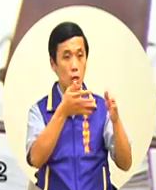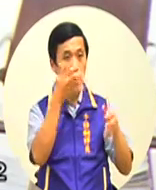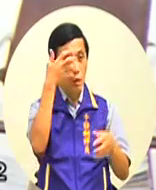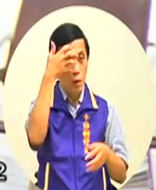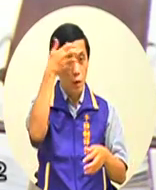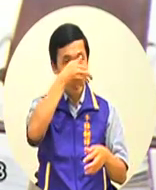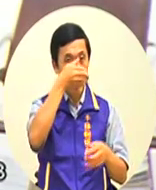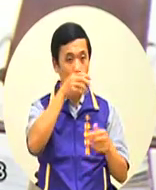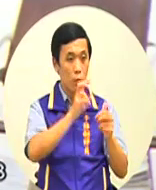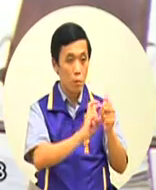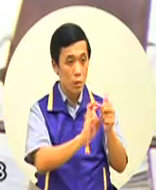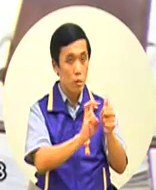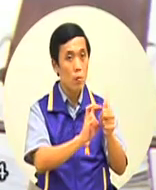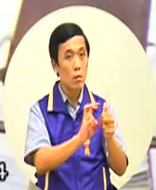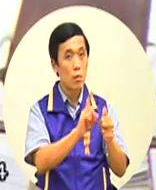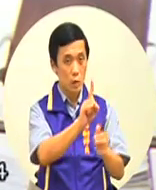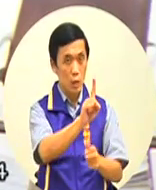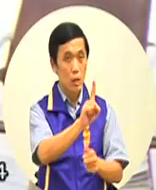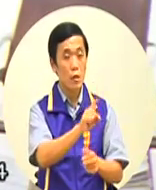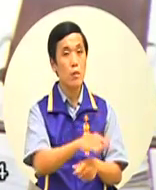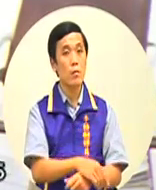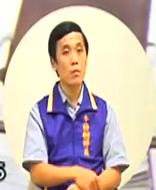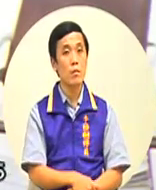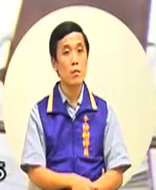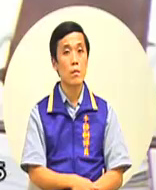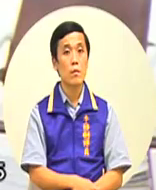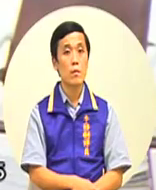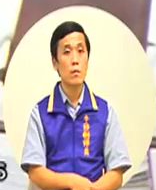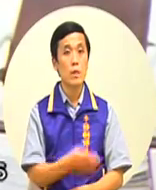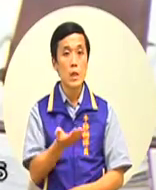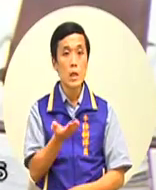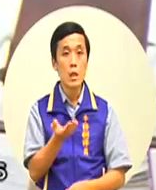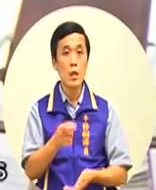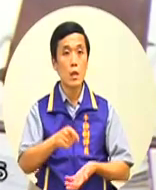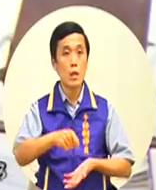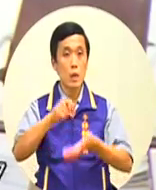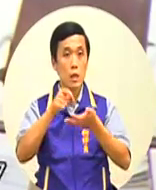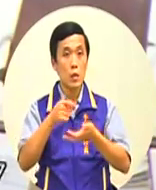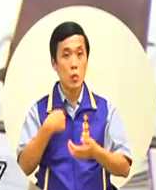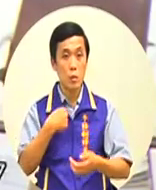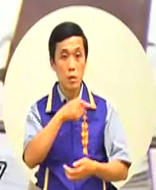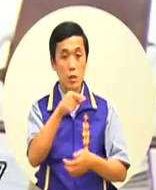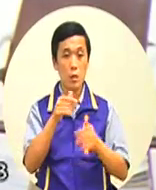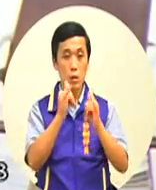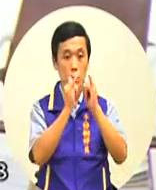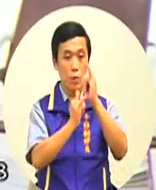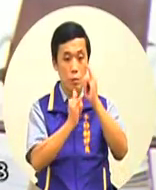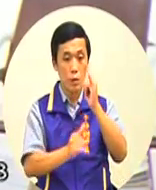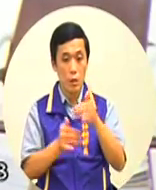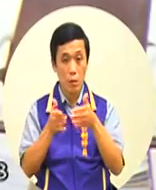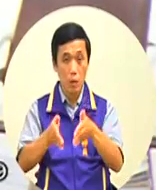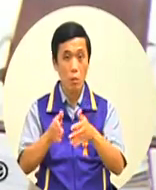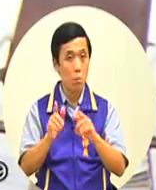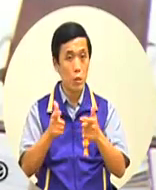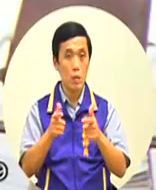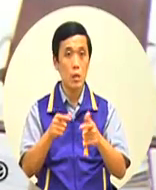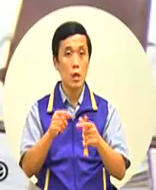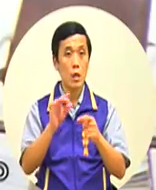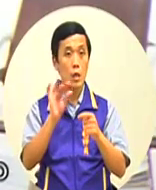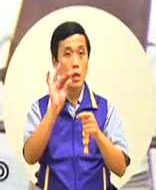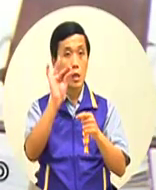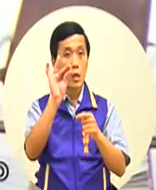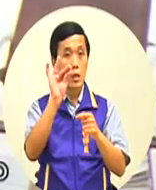哦。好，那我们刚刚就说我们要不只是为了我们的下一代，你看150年后